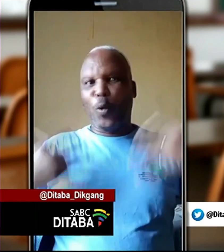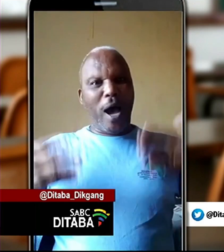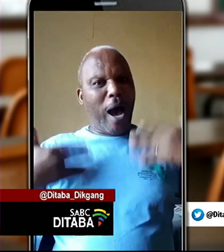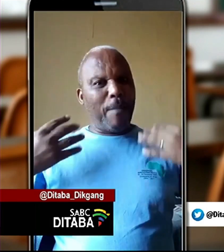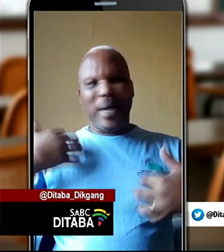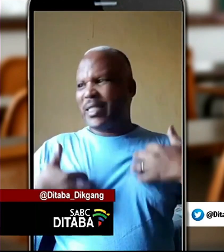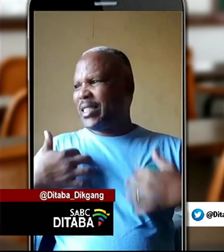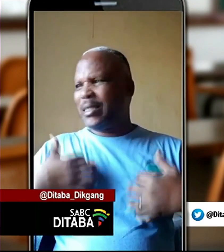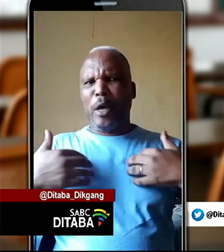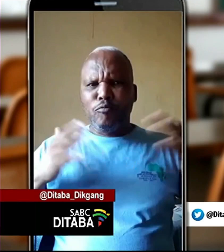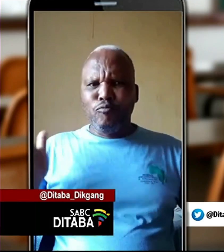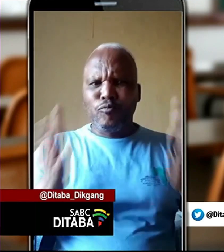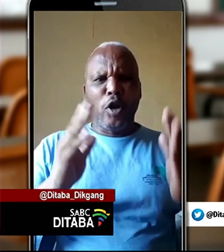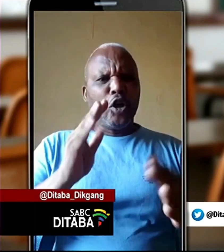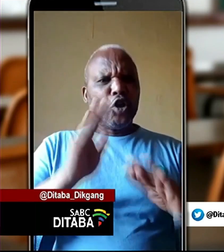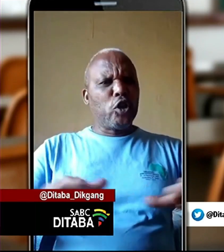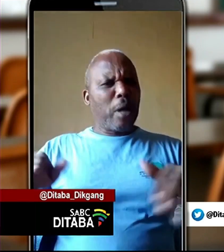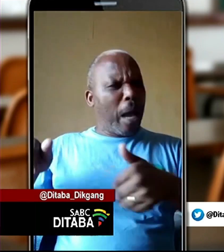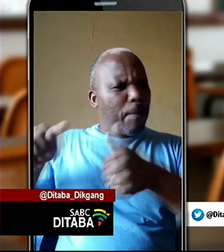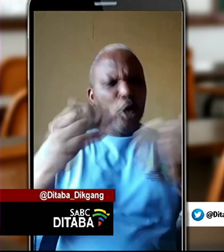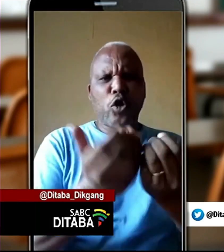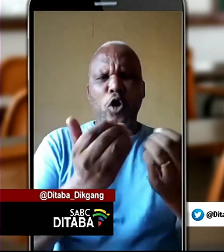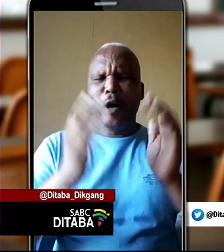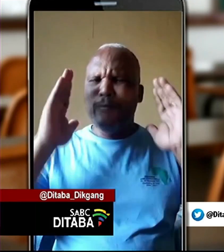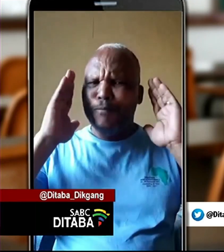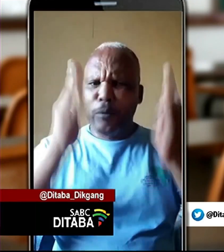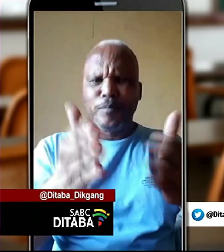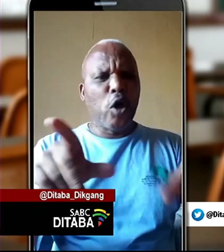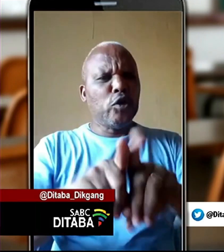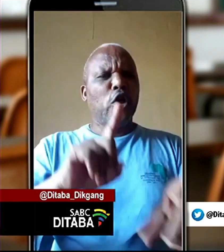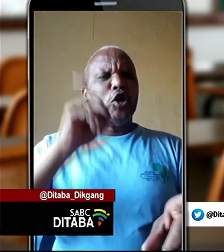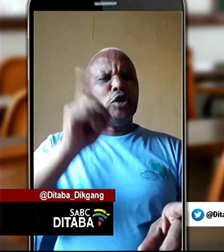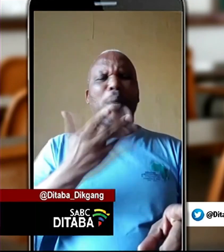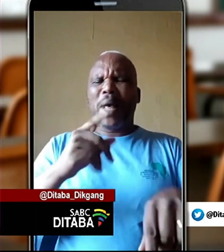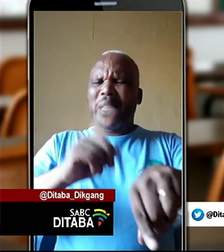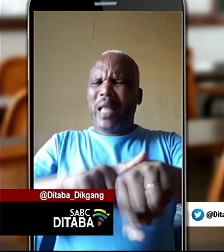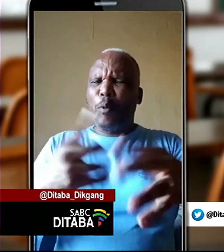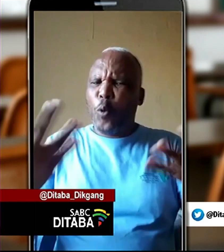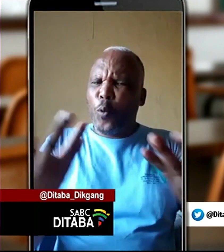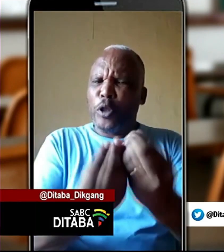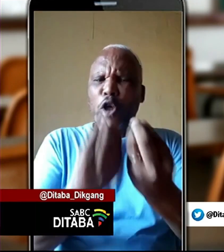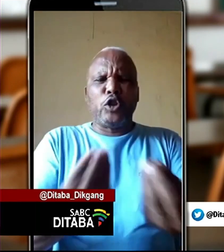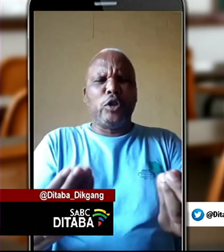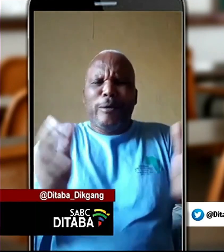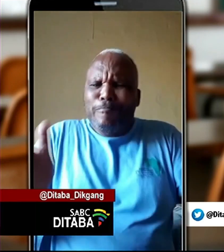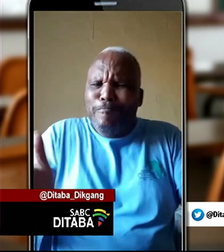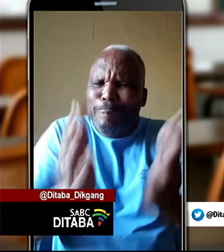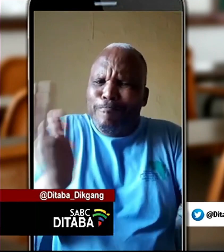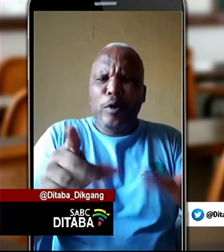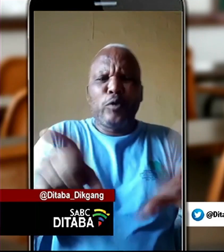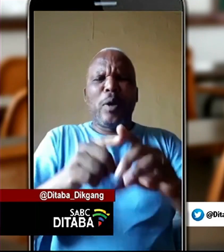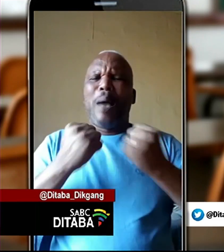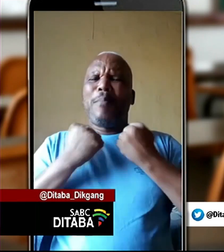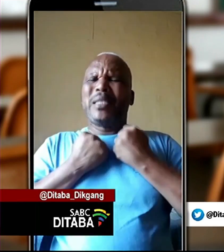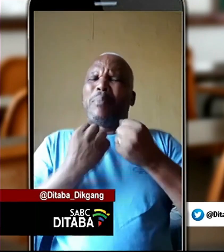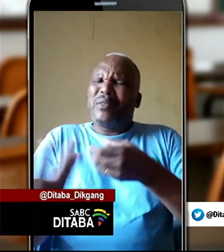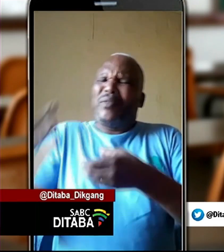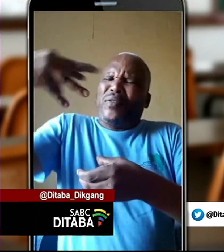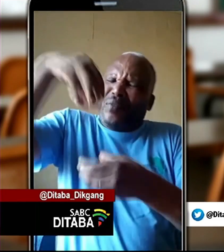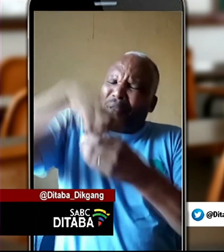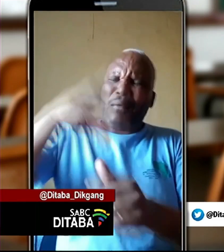Nna ena ke leboga le go thabela gore bana ba boela dikolong ke re ba fihle ba theeletše le barutiši ba ba